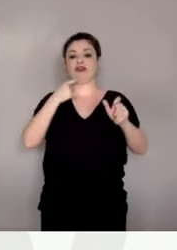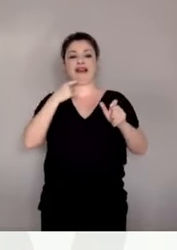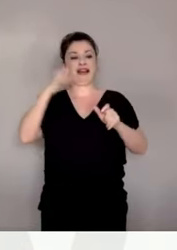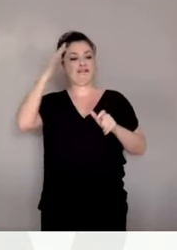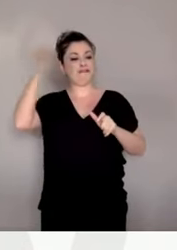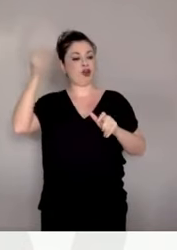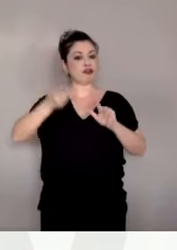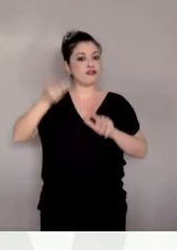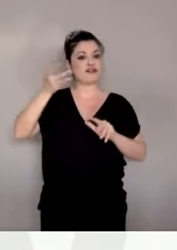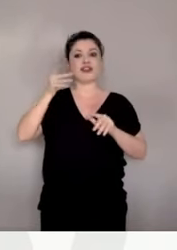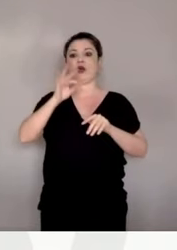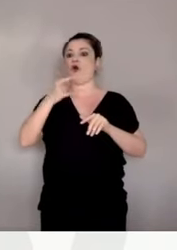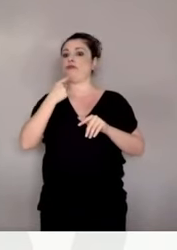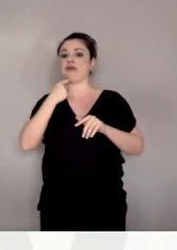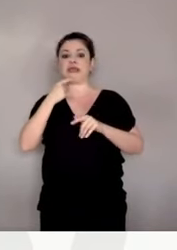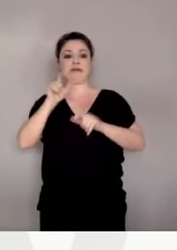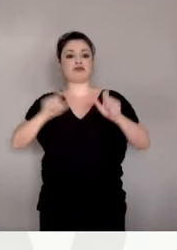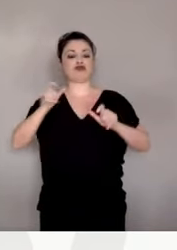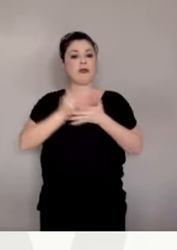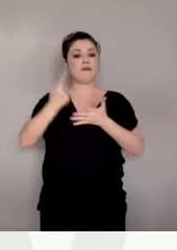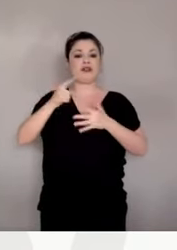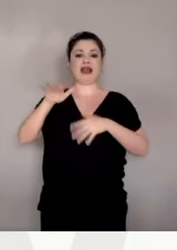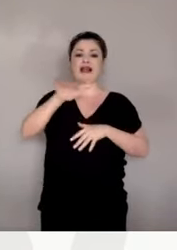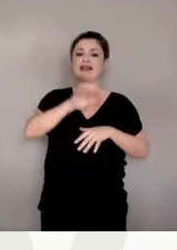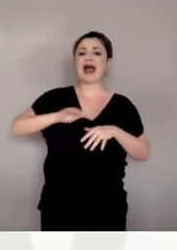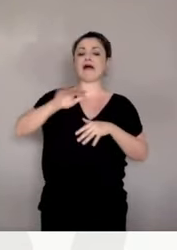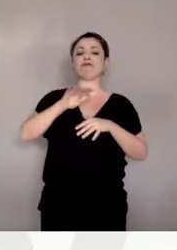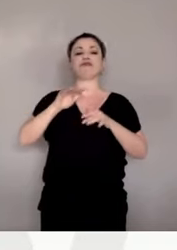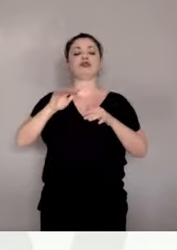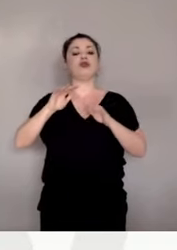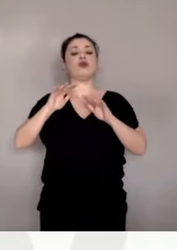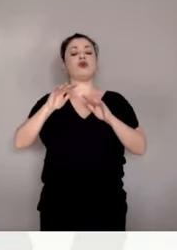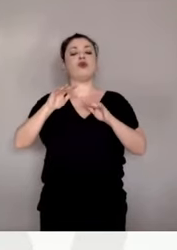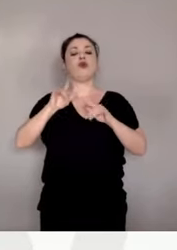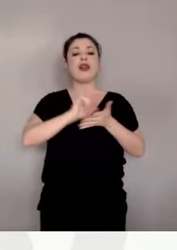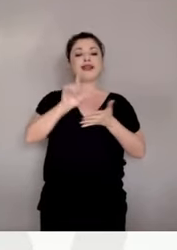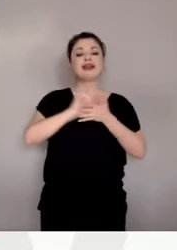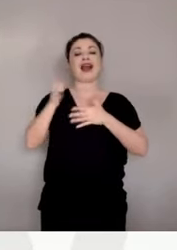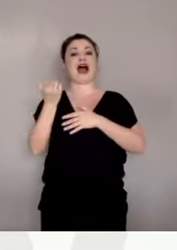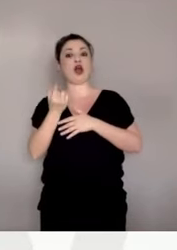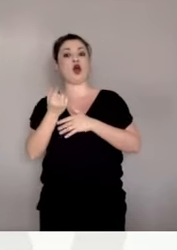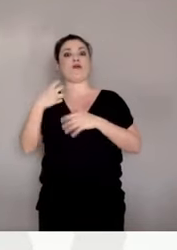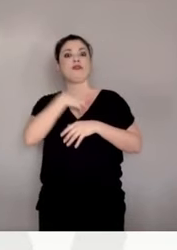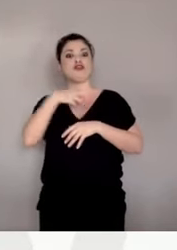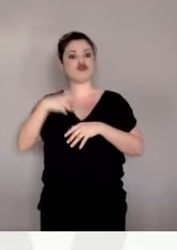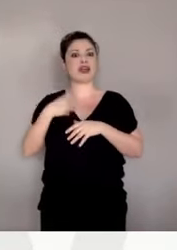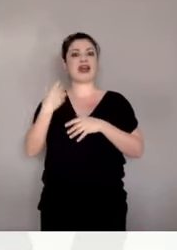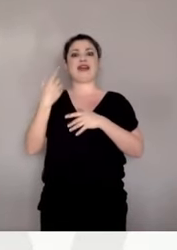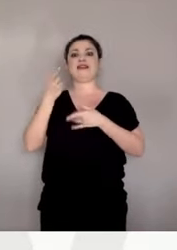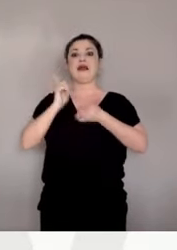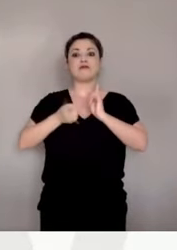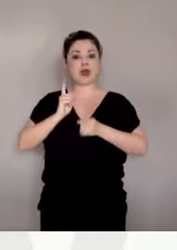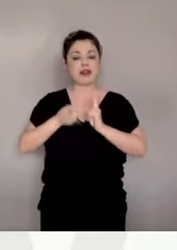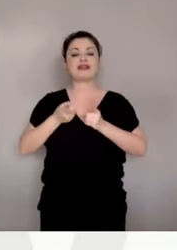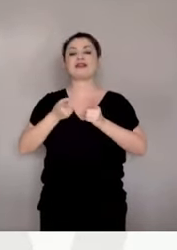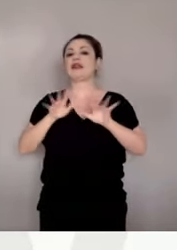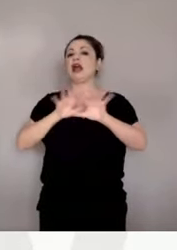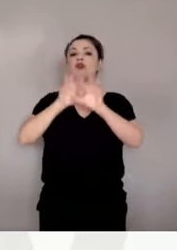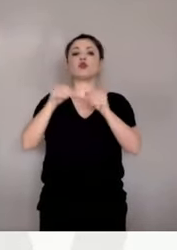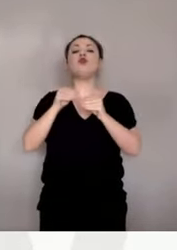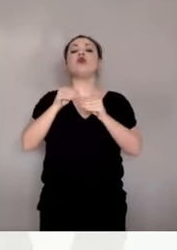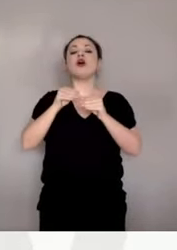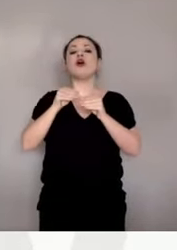filosofia, della cultura, della letteratura, dell'arte, ma anche dell'economia, della scienza, della politica, come